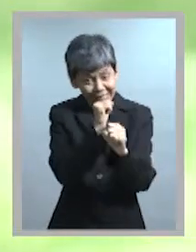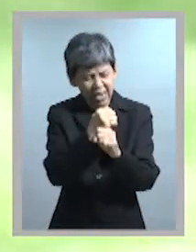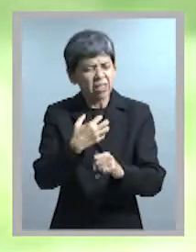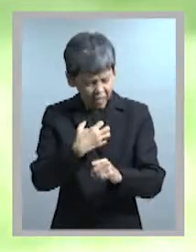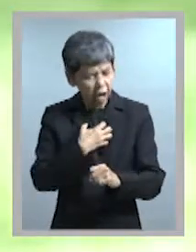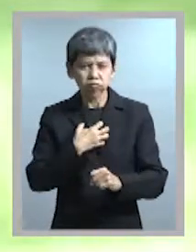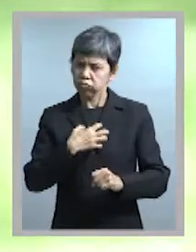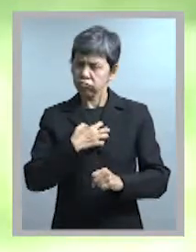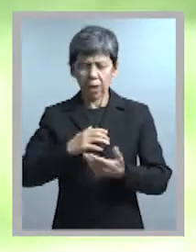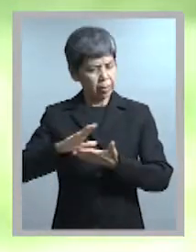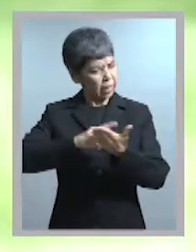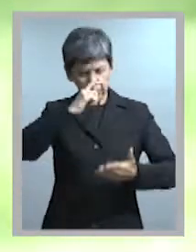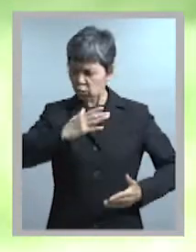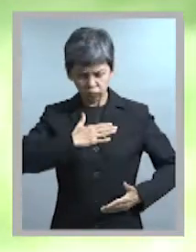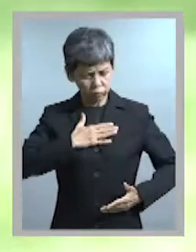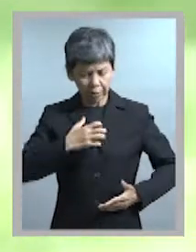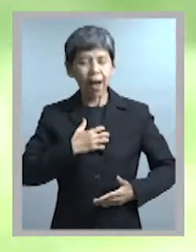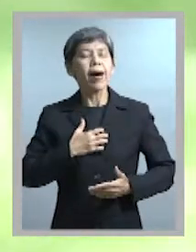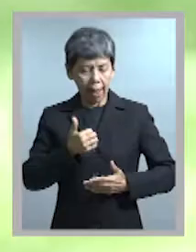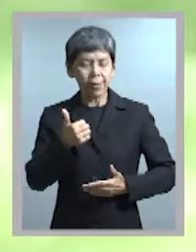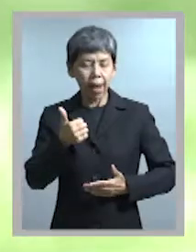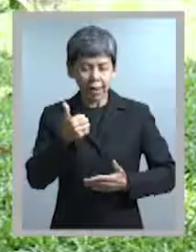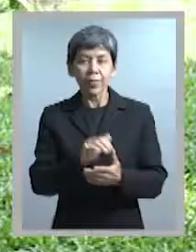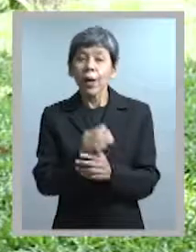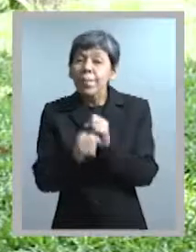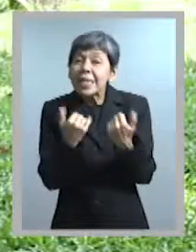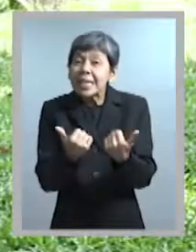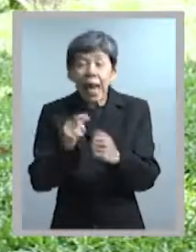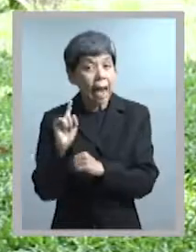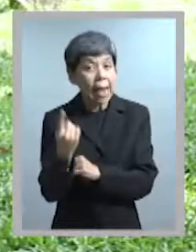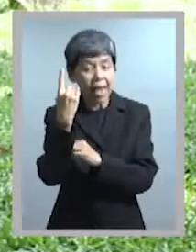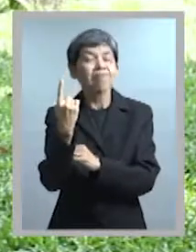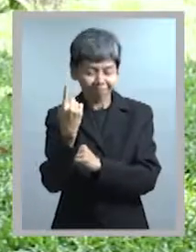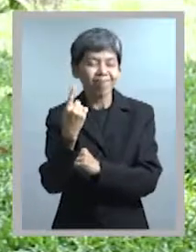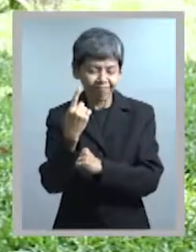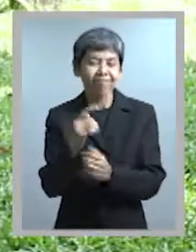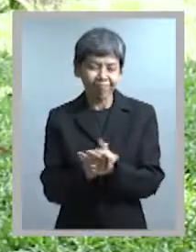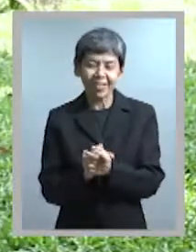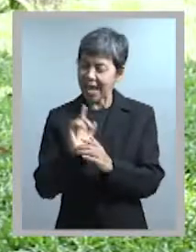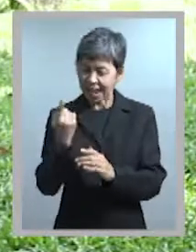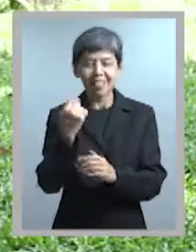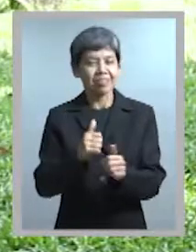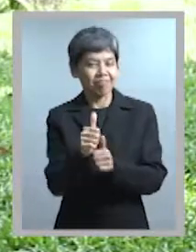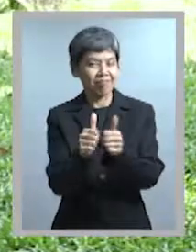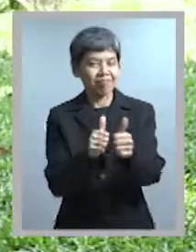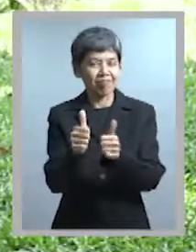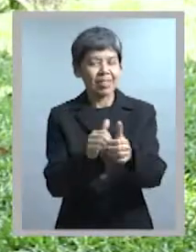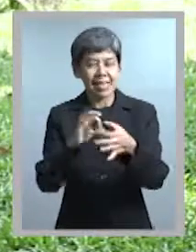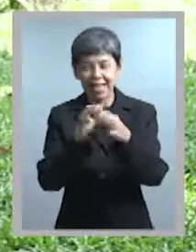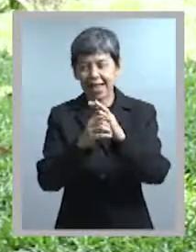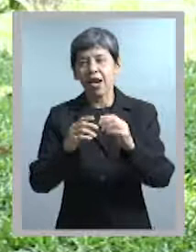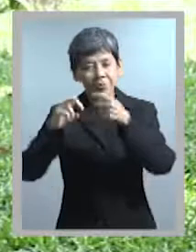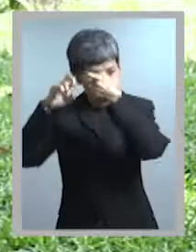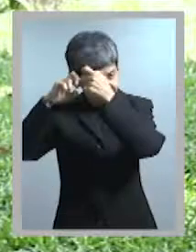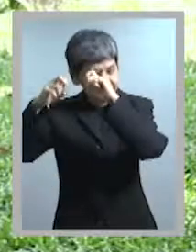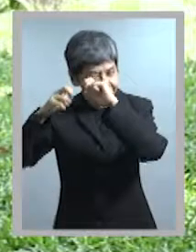อกว่าน่าจะมีของเราเป็นประเทศไทยเลยเราก็เลยจัดให ้ก็เท่ากับว่าปีนี้จัดเป็นปีแรกเลย เป็นปีแรกอย่างเป็นทางการ เป็นทางการก็คือแข่งขัน